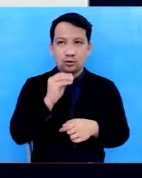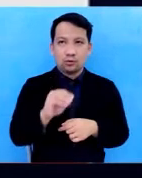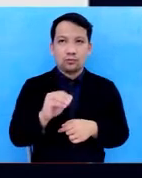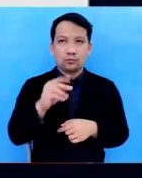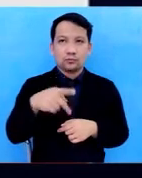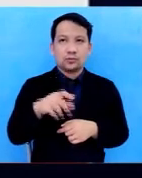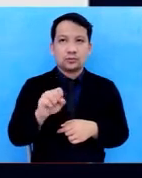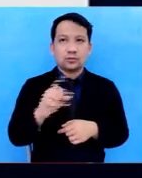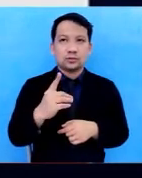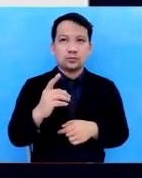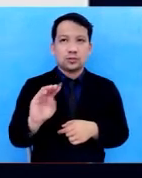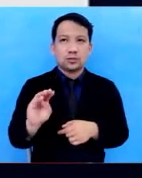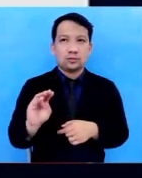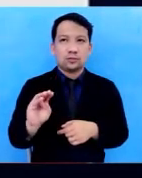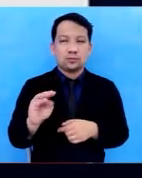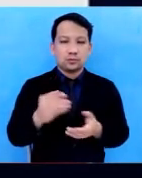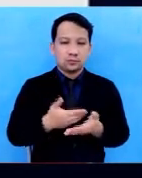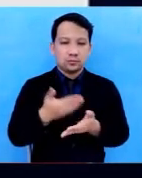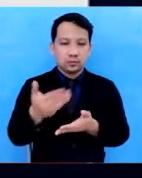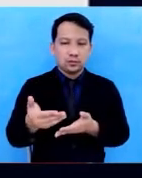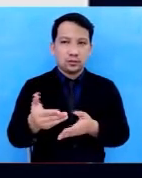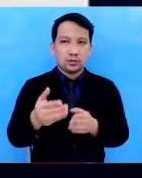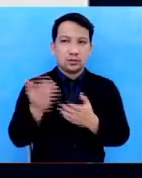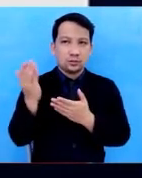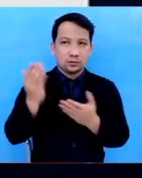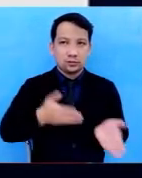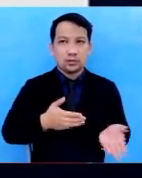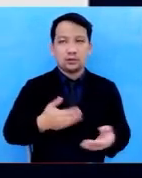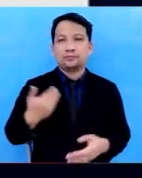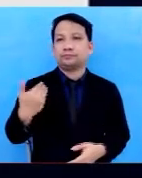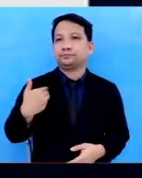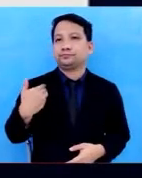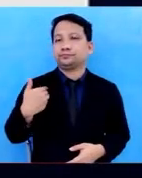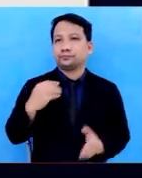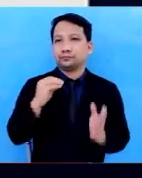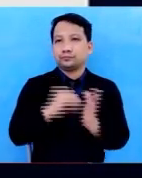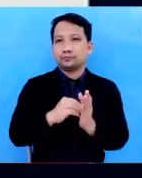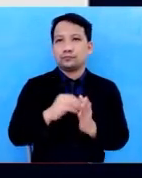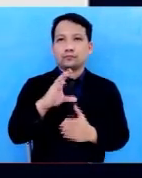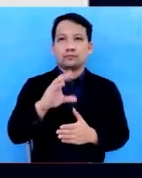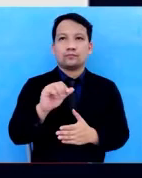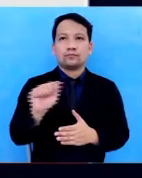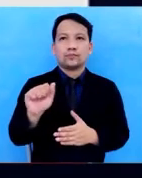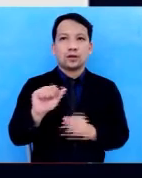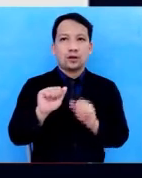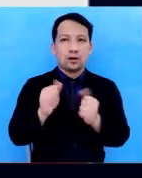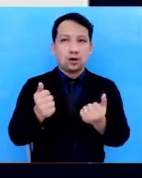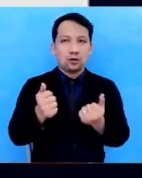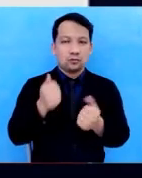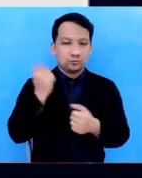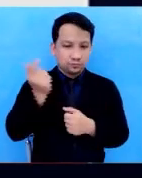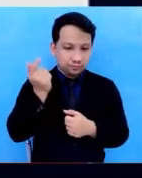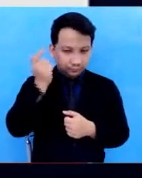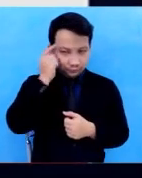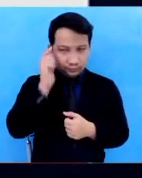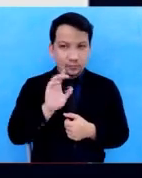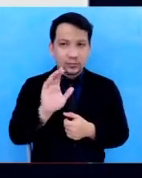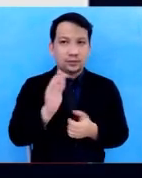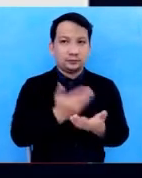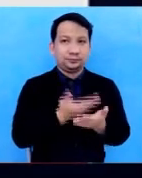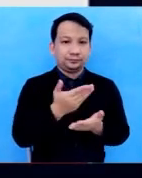na hindi nabayaran at hindi rin dumating. Hindi nga lang nakasaad sa COA report kung para sa anong government agency ang mga biniling